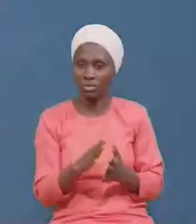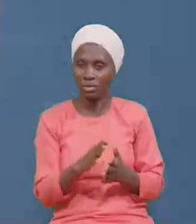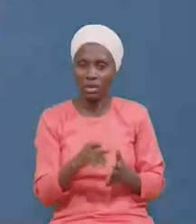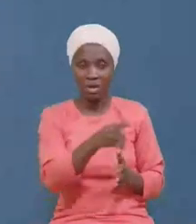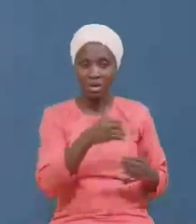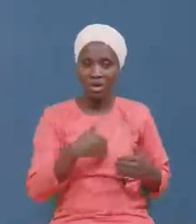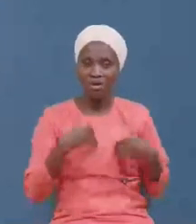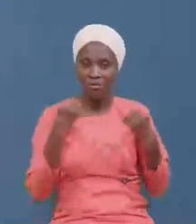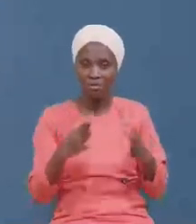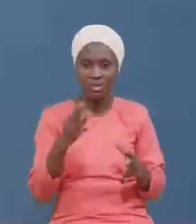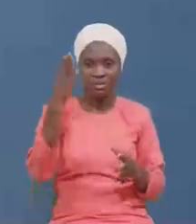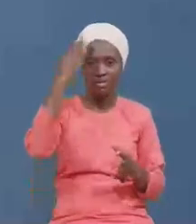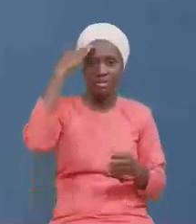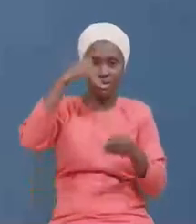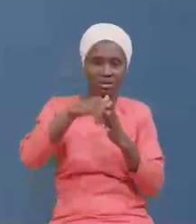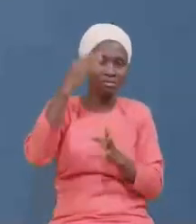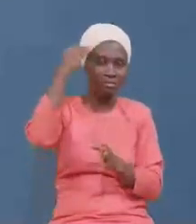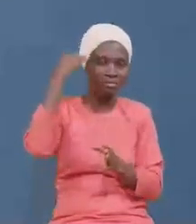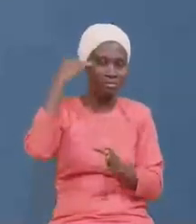peut avoir beaucoup de connaissances mentales,